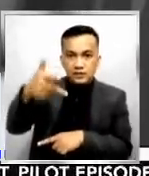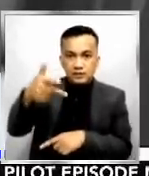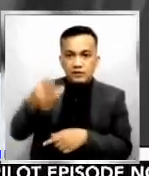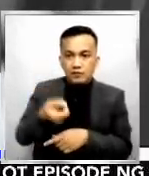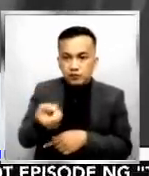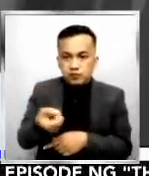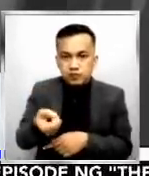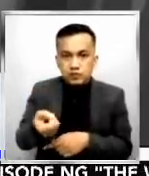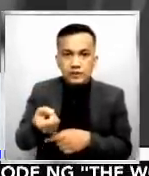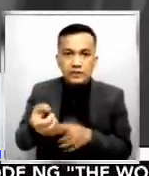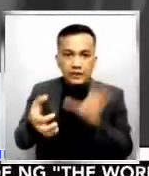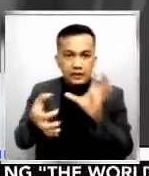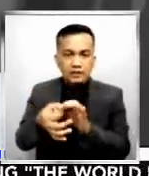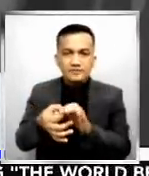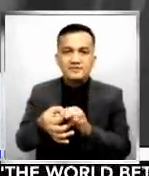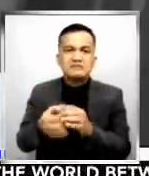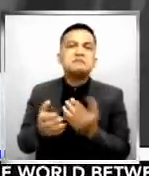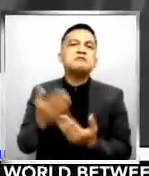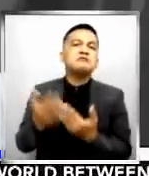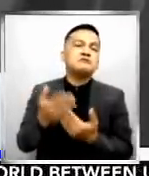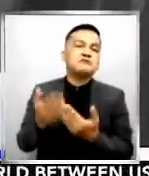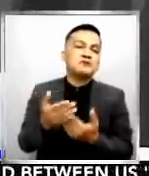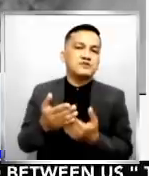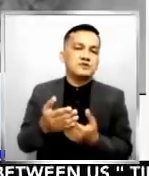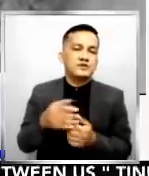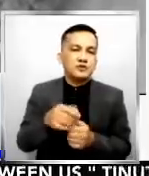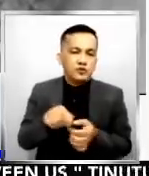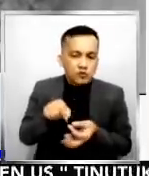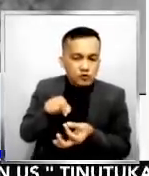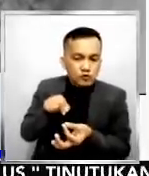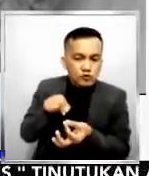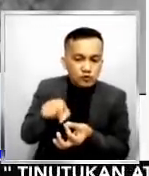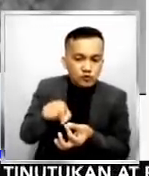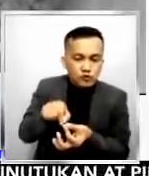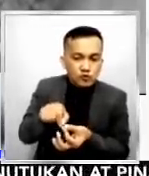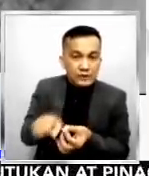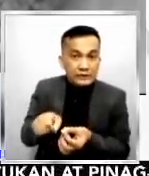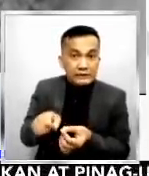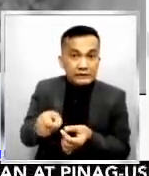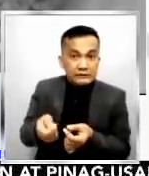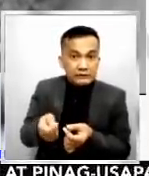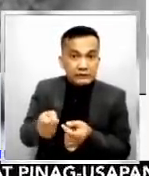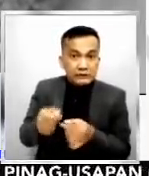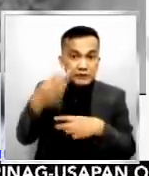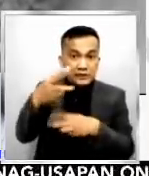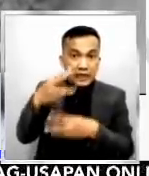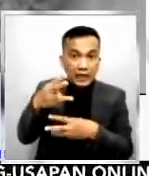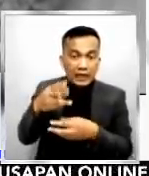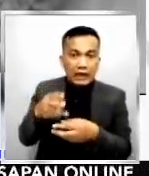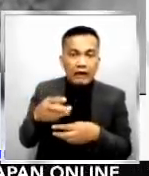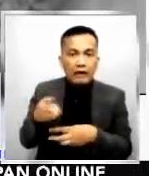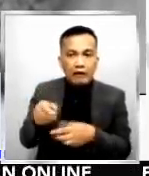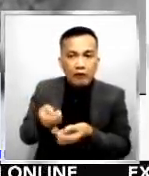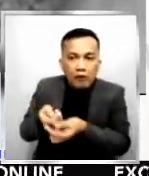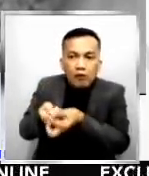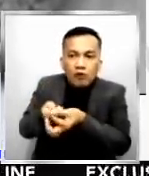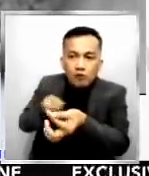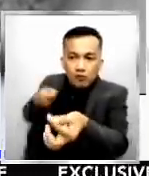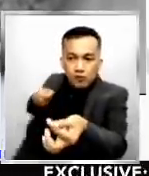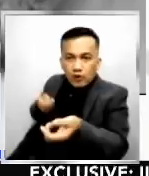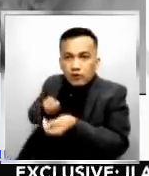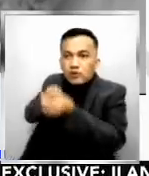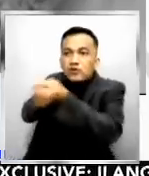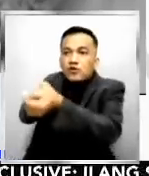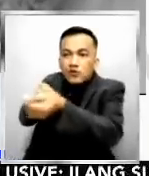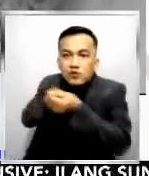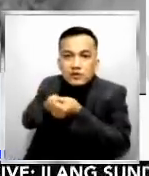sa kanila. Kumuha ng patpat ang isa sa mga suspect at mula sa nakabukas ng mga bintana, sinungkit na nila ang kanilang mga punteriya. So pumasok ko sa